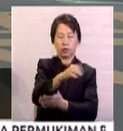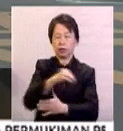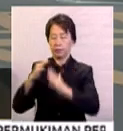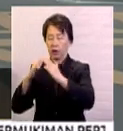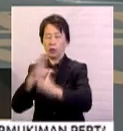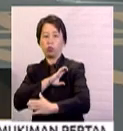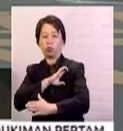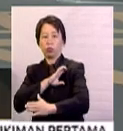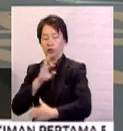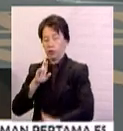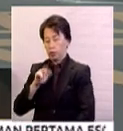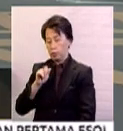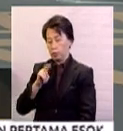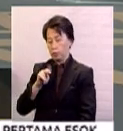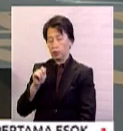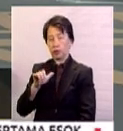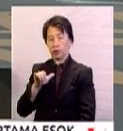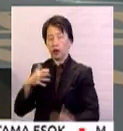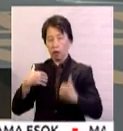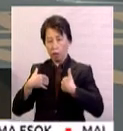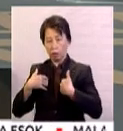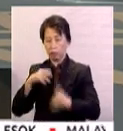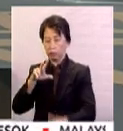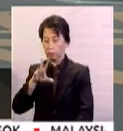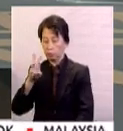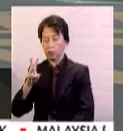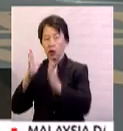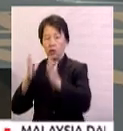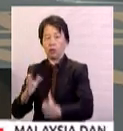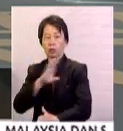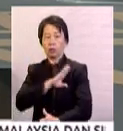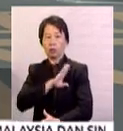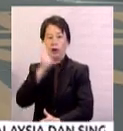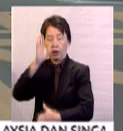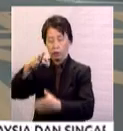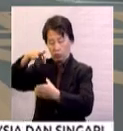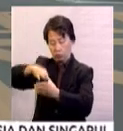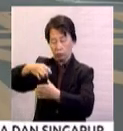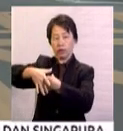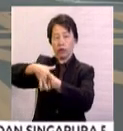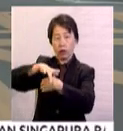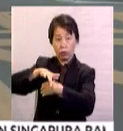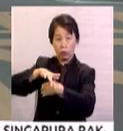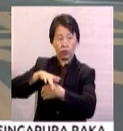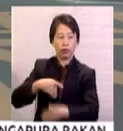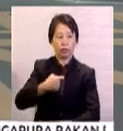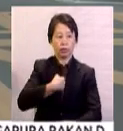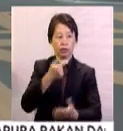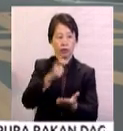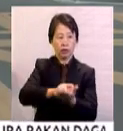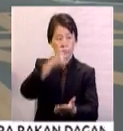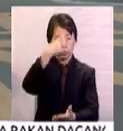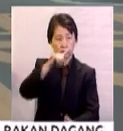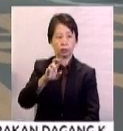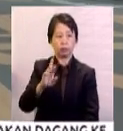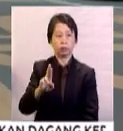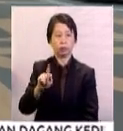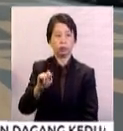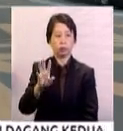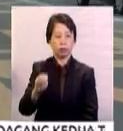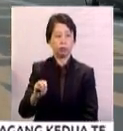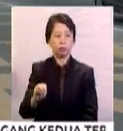Di Balai Polis Rantau ini, seramai 36 anggota polis akan mengundi awal. Nur Ashikin Harun, RTM.